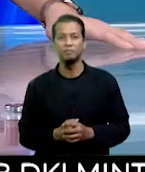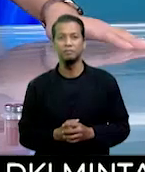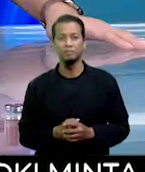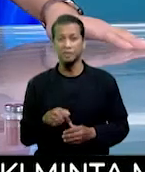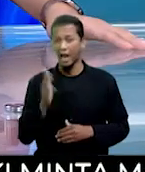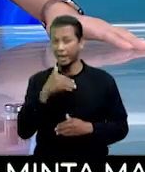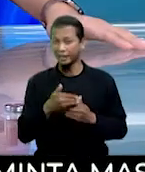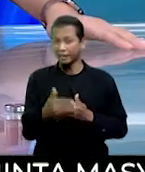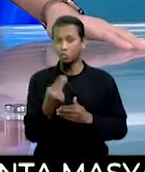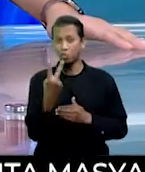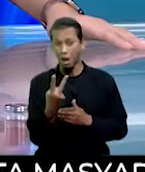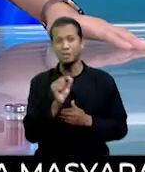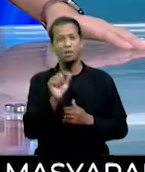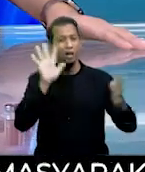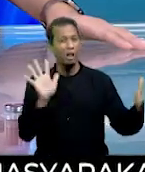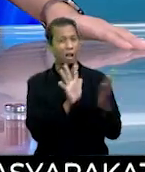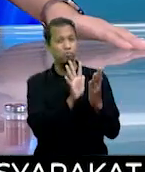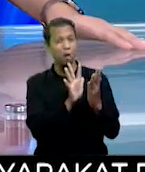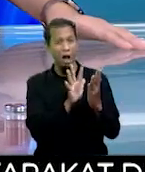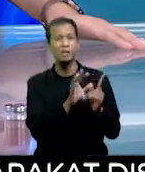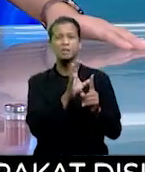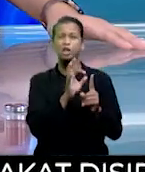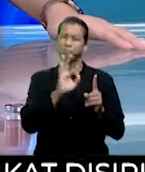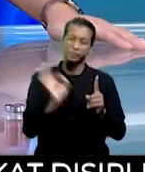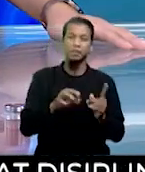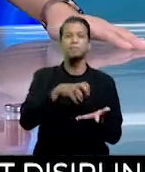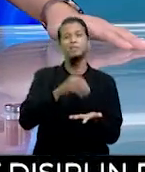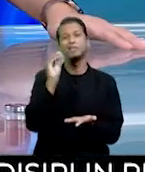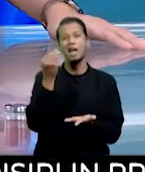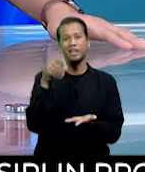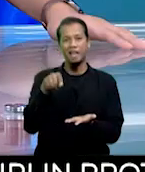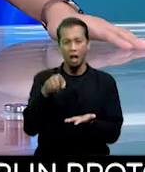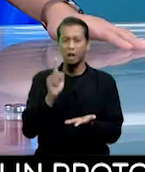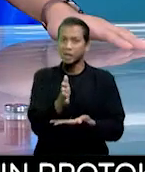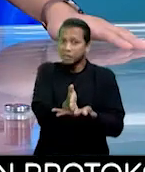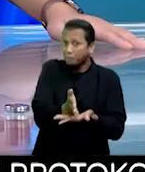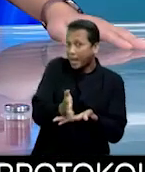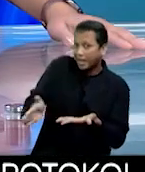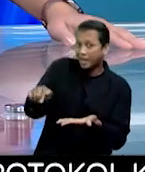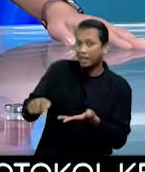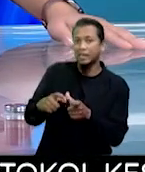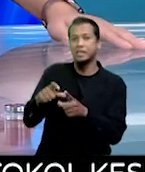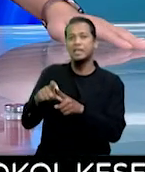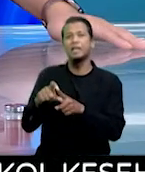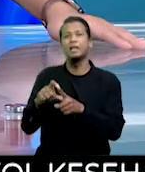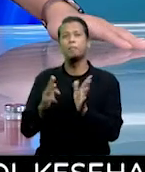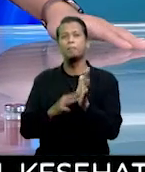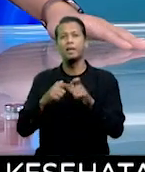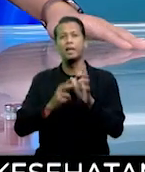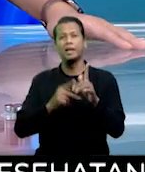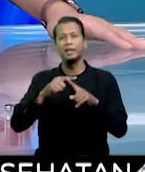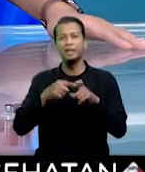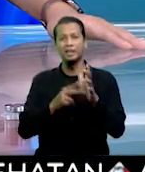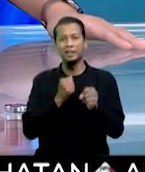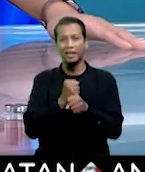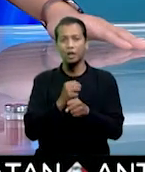Habis hari kedua pembelajaran tatap muka 100% di DKI Jakarta, sebagian besar siswa SD Negeri Menteng 01 Jakarta sudah mengantongi